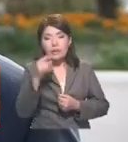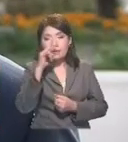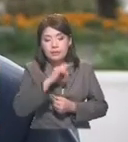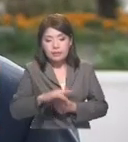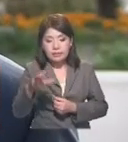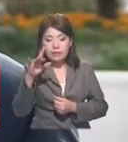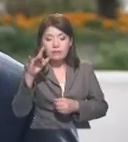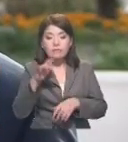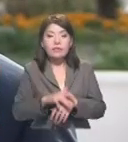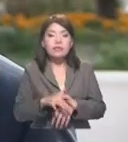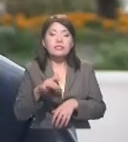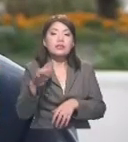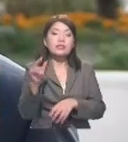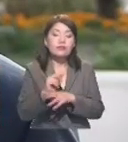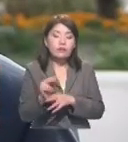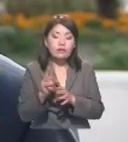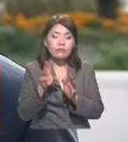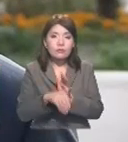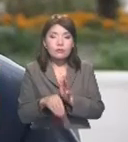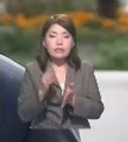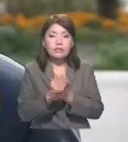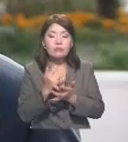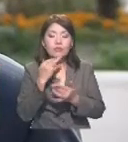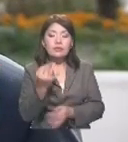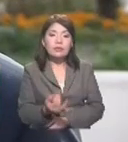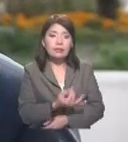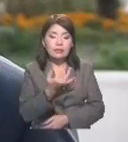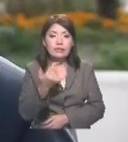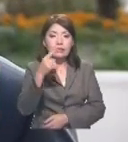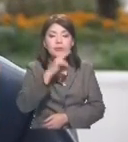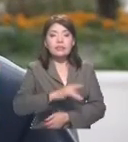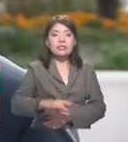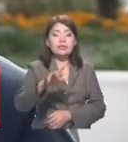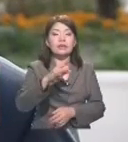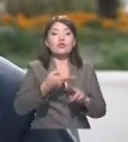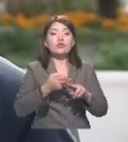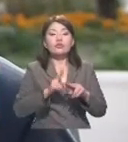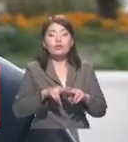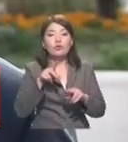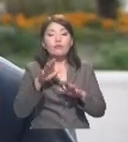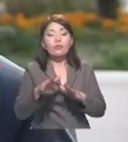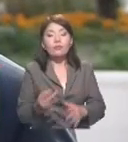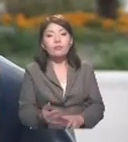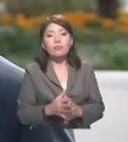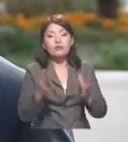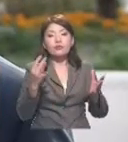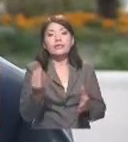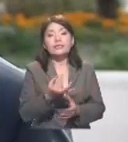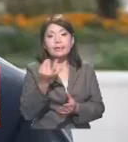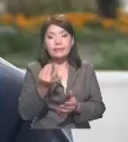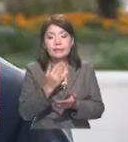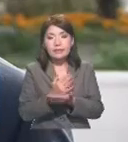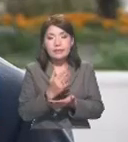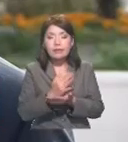политические реформы. Это достаточно уникально для нашей страны, и, конечно же, это представляет большой интерес. То есть